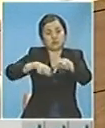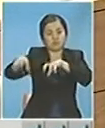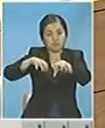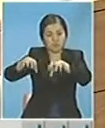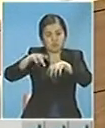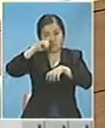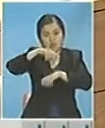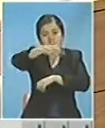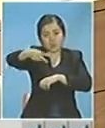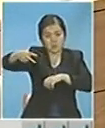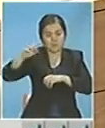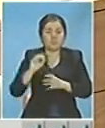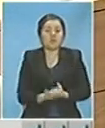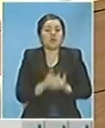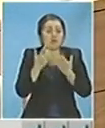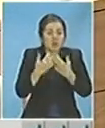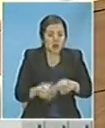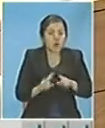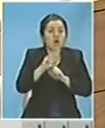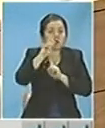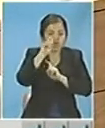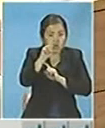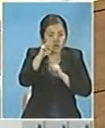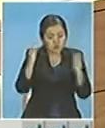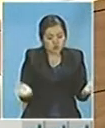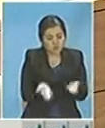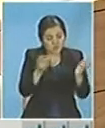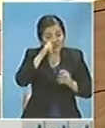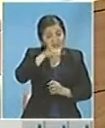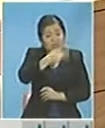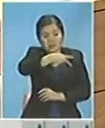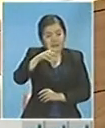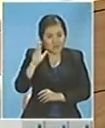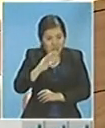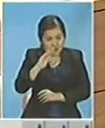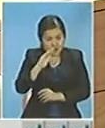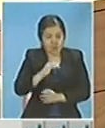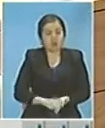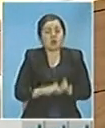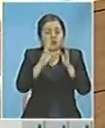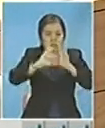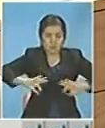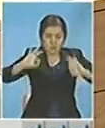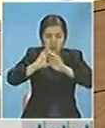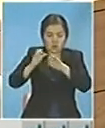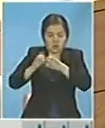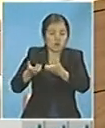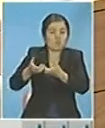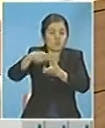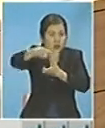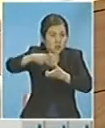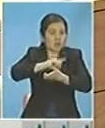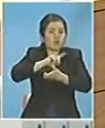มันก็คงจะไม่ใช่เป็นเรื่องของการส่งเสริมภาษาไทยเท่านั้นเองภารกิจของราชบัณฑิตแห่งความเป็นเลิศ